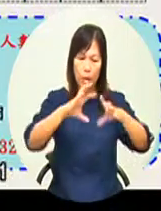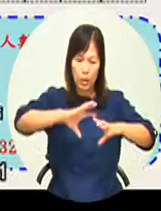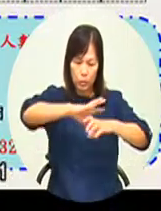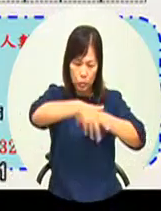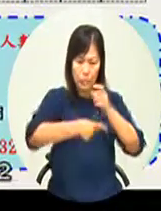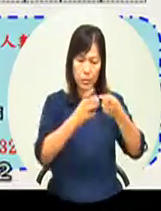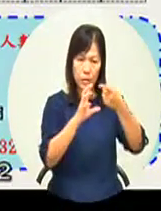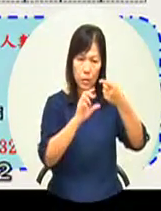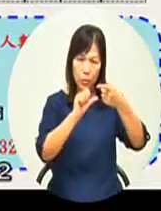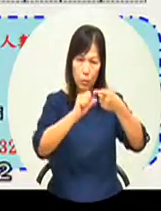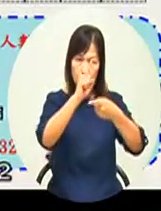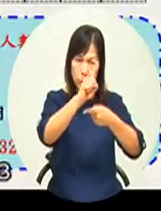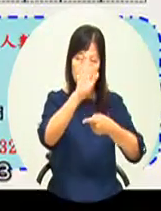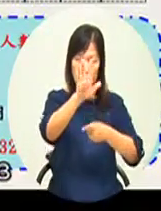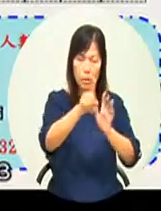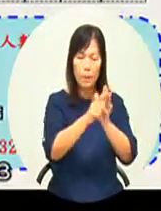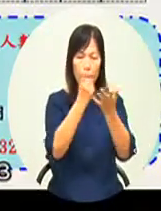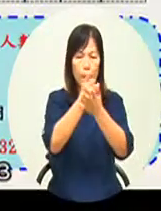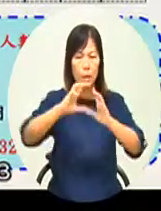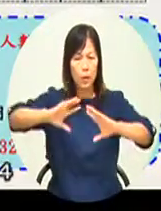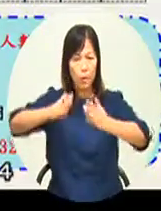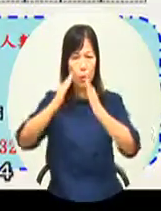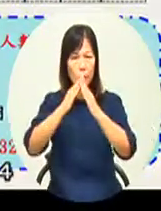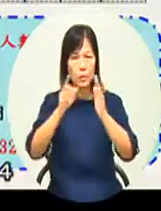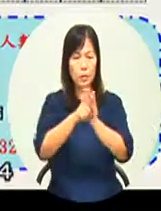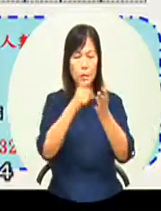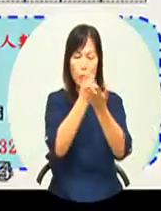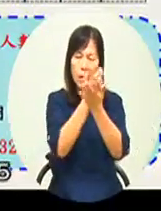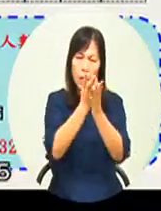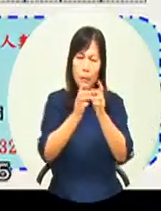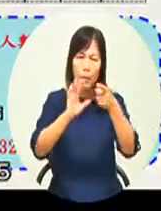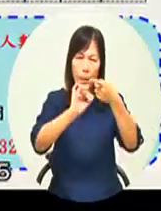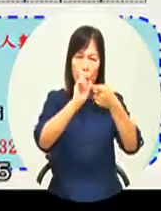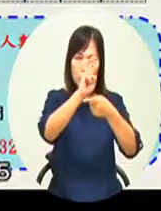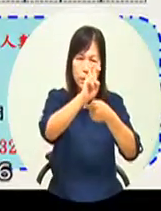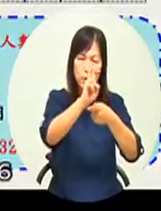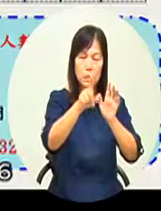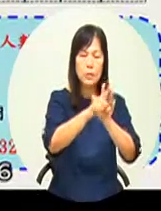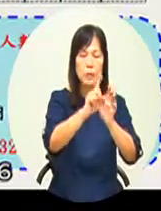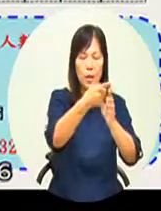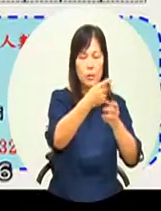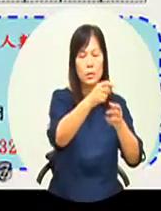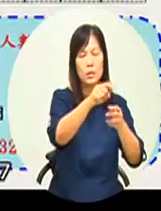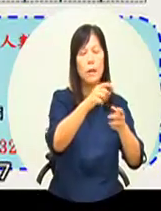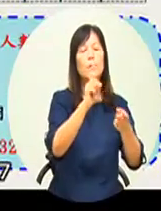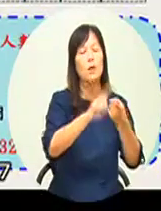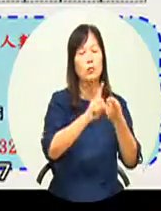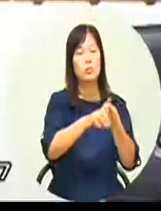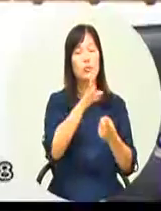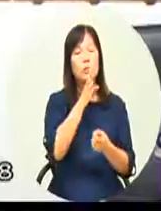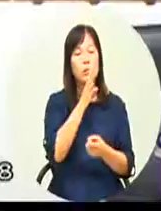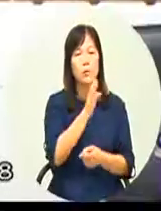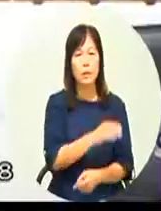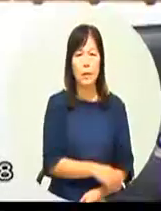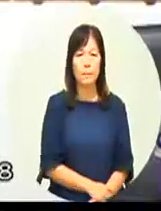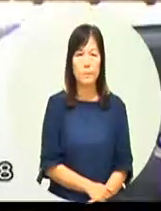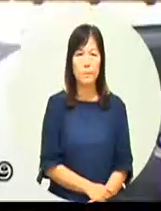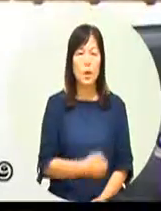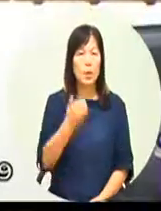哦，所以世界各国的旅客有20%左右来自中国，也是非常合理的哦。所以如果我